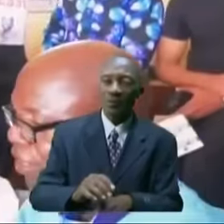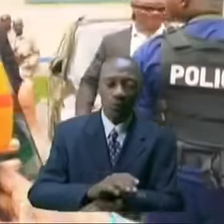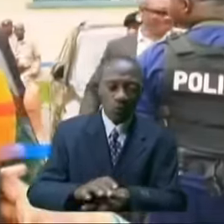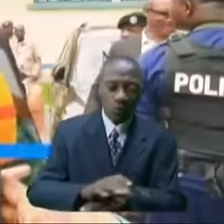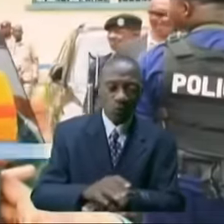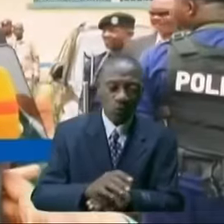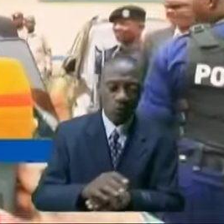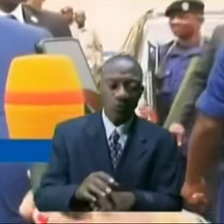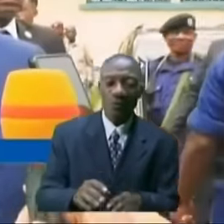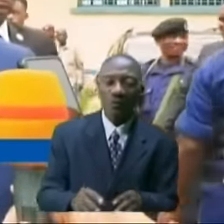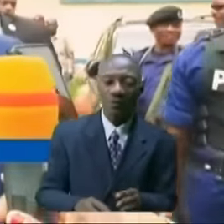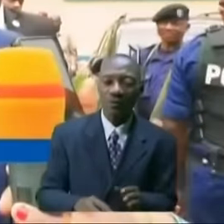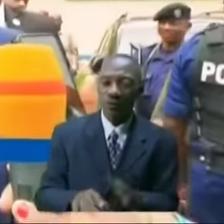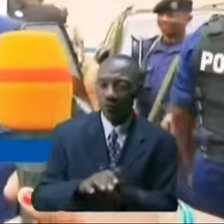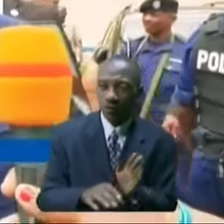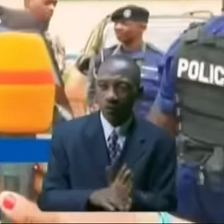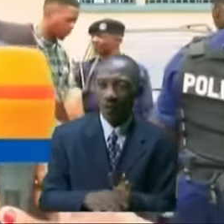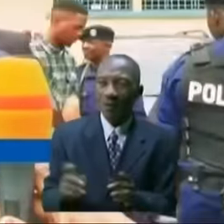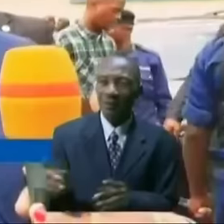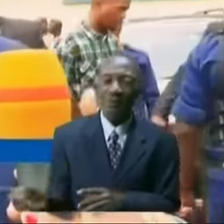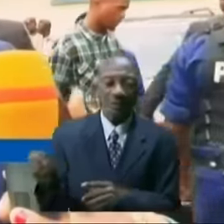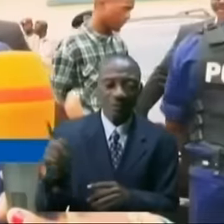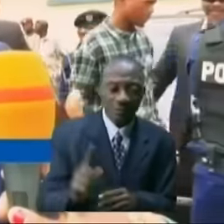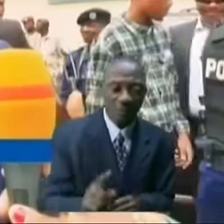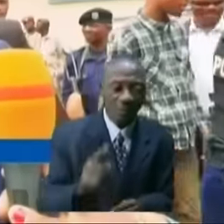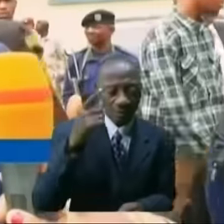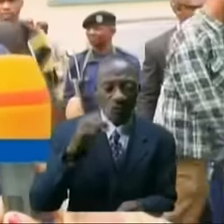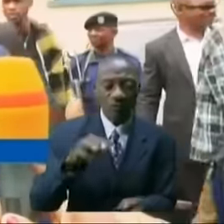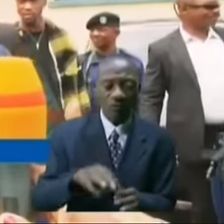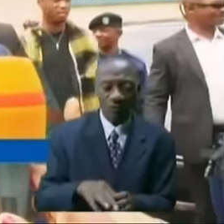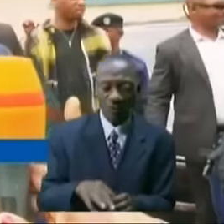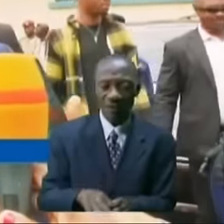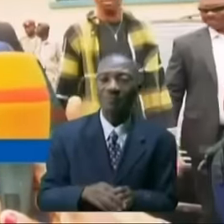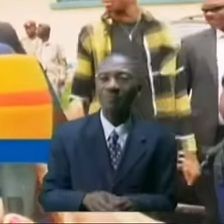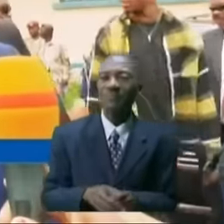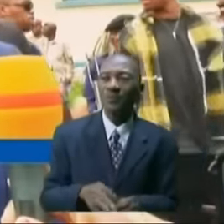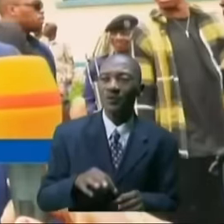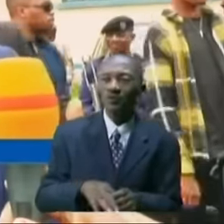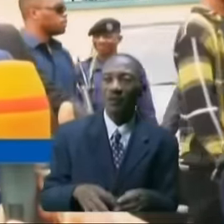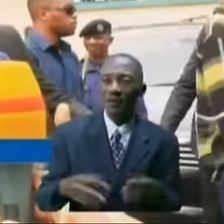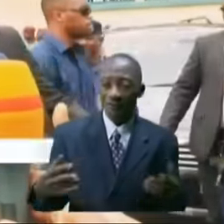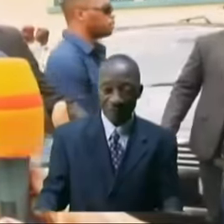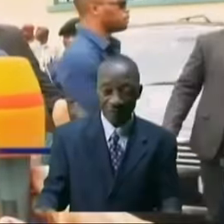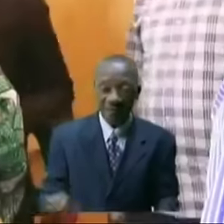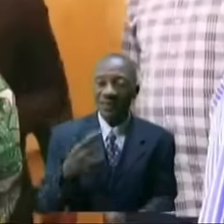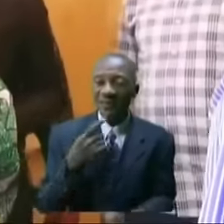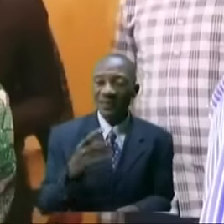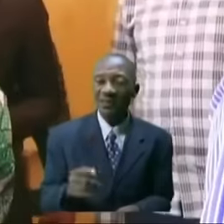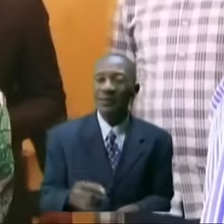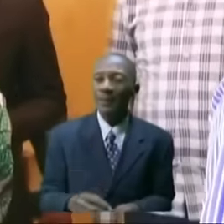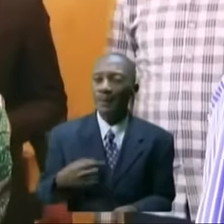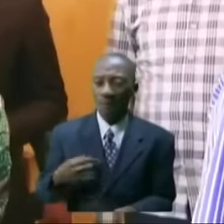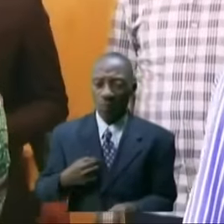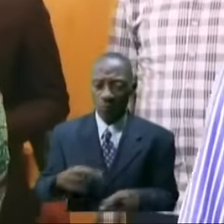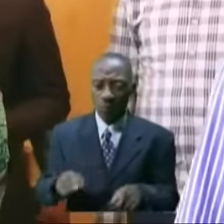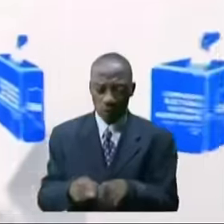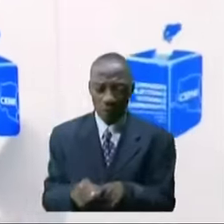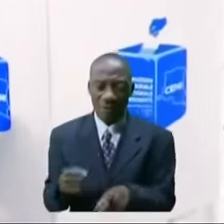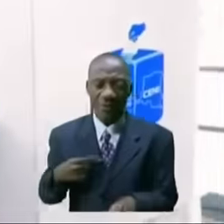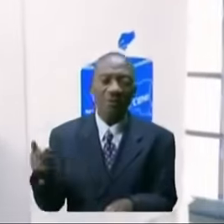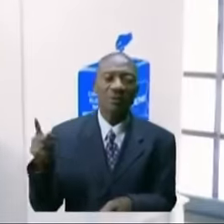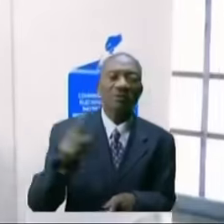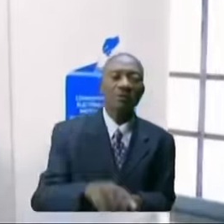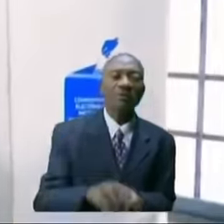venu voter et en le faisant, je constate seulement que malgré toutes les rumeurs qu'on